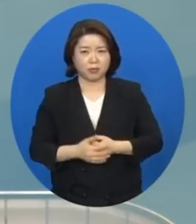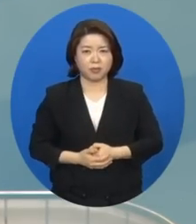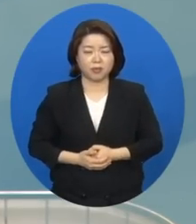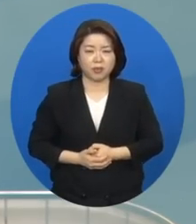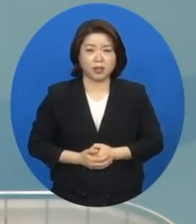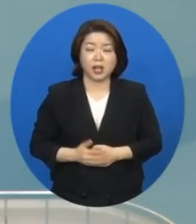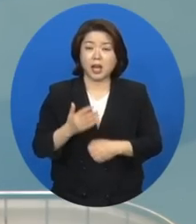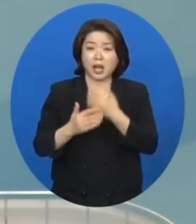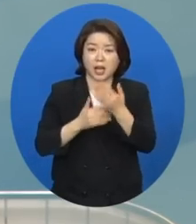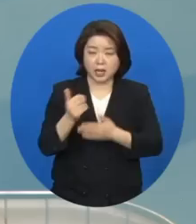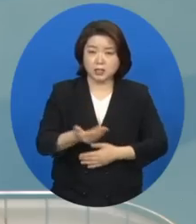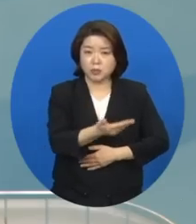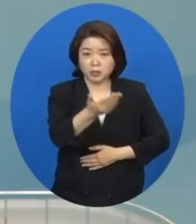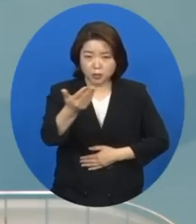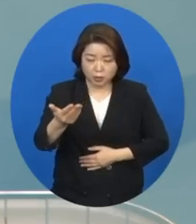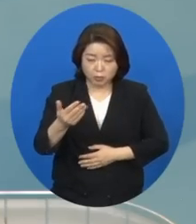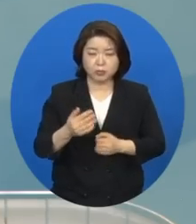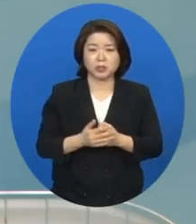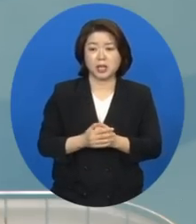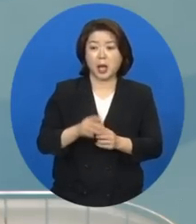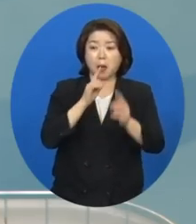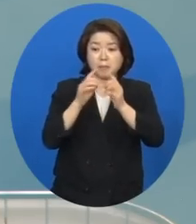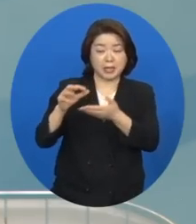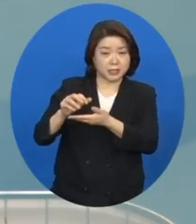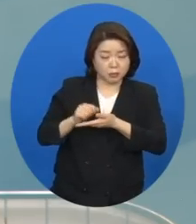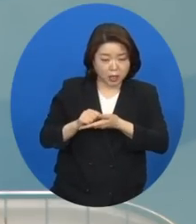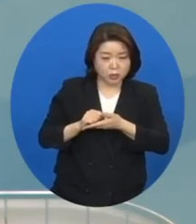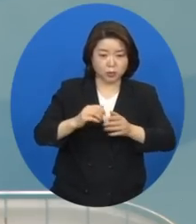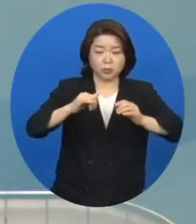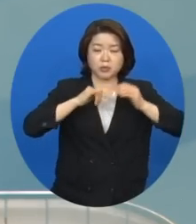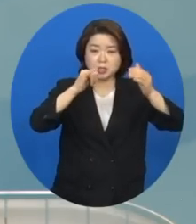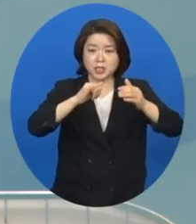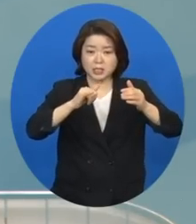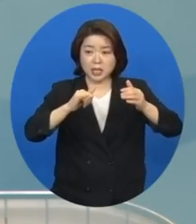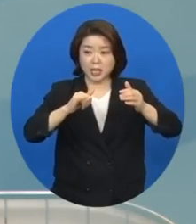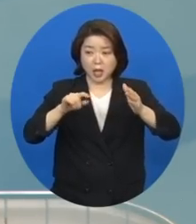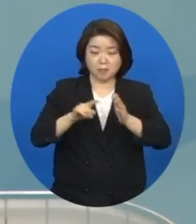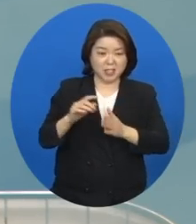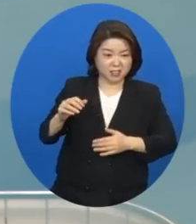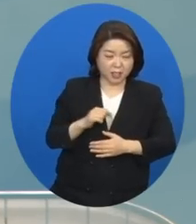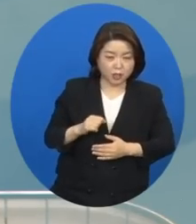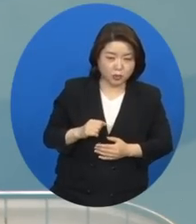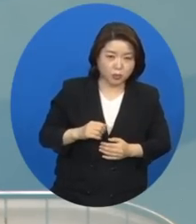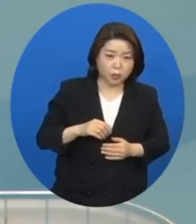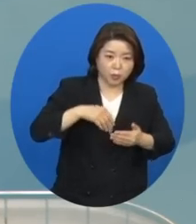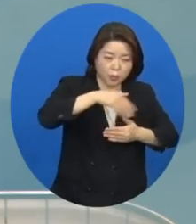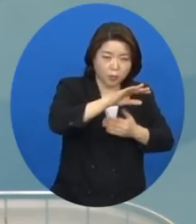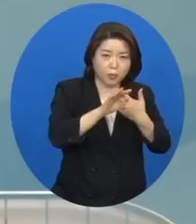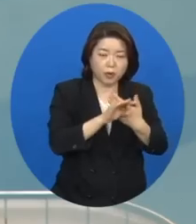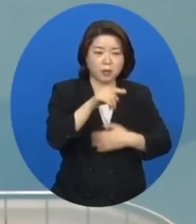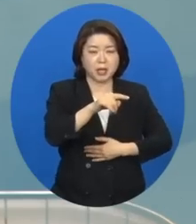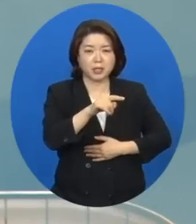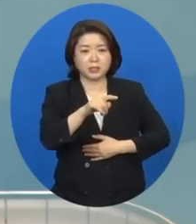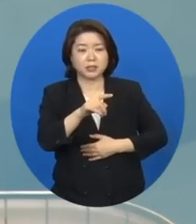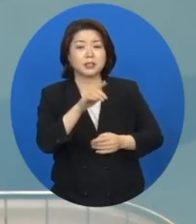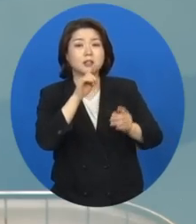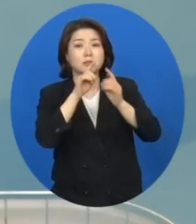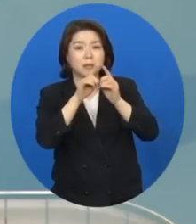하나님은 여러분이 말씀을 가지고 세상에 믿음으로 나아가면 그 말씀을 반드시 이루실